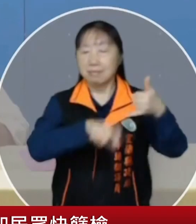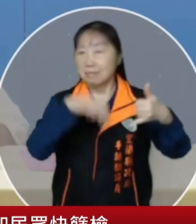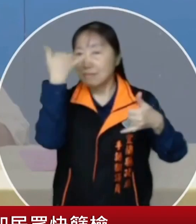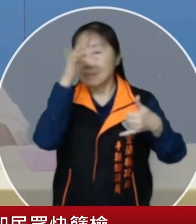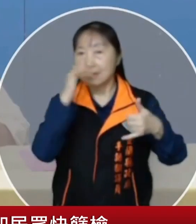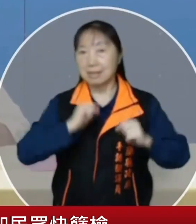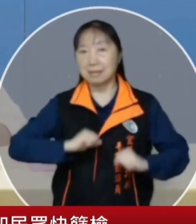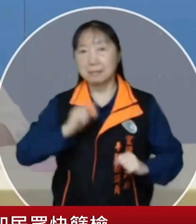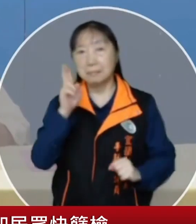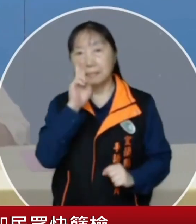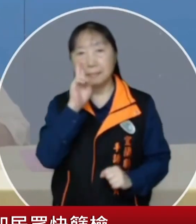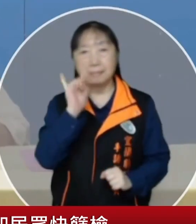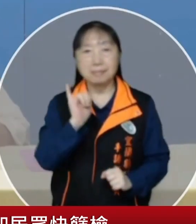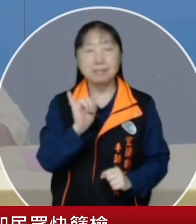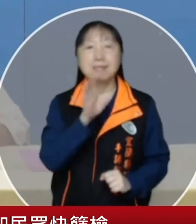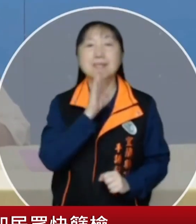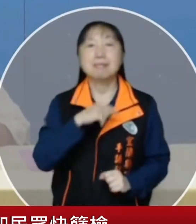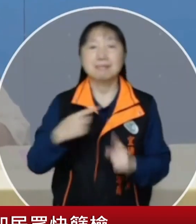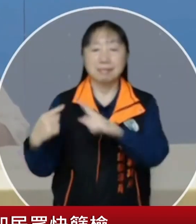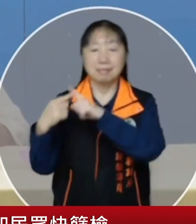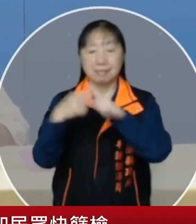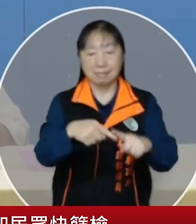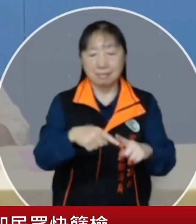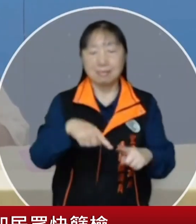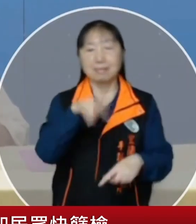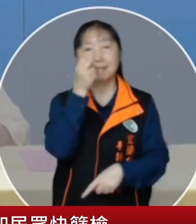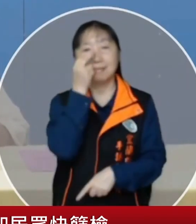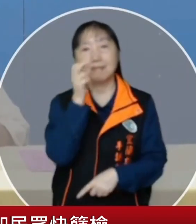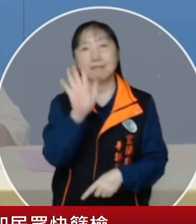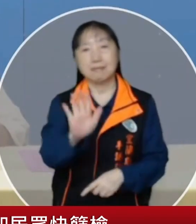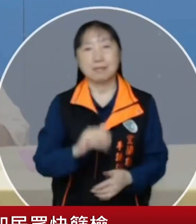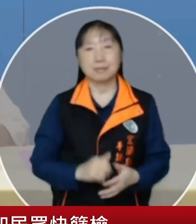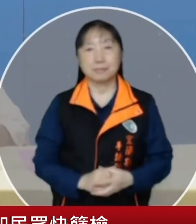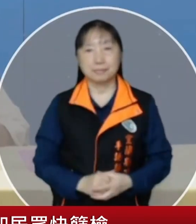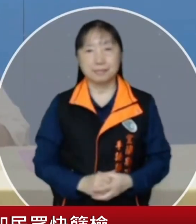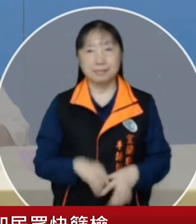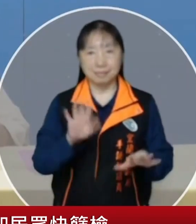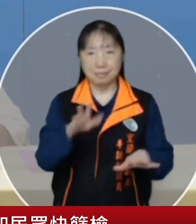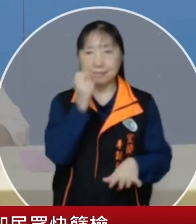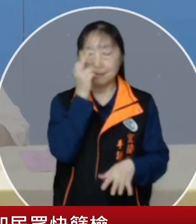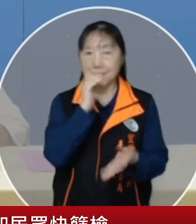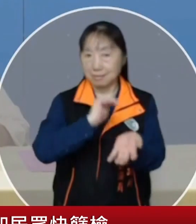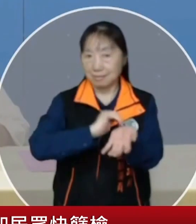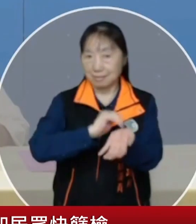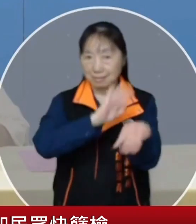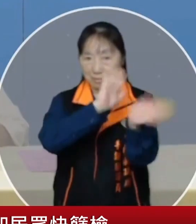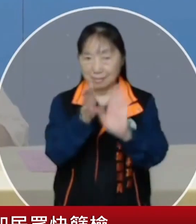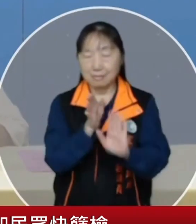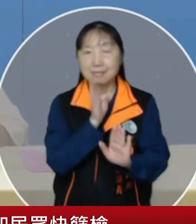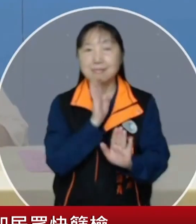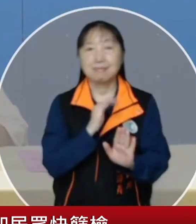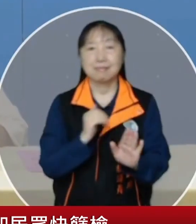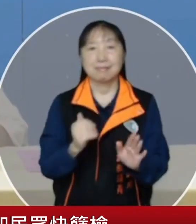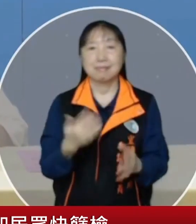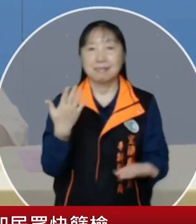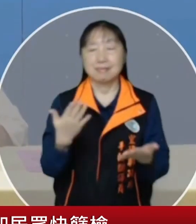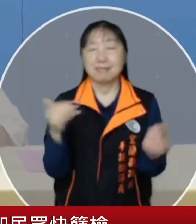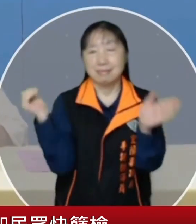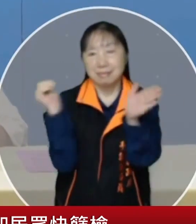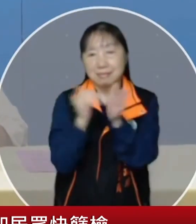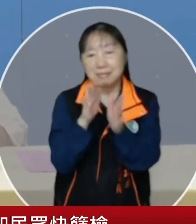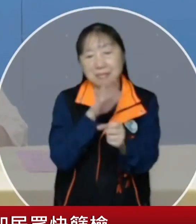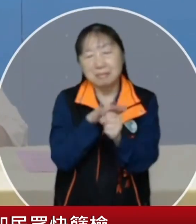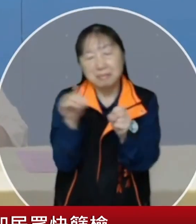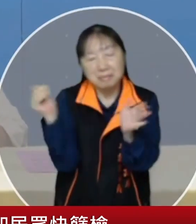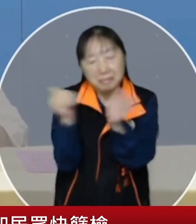者，进到宜兰的这个状况。现在呢，宜兰医疗能量已经到了的临界点，如果